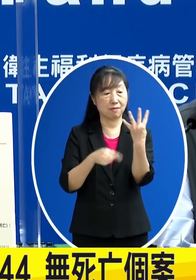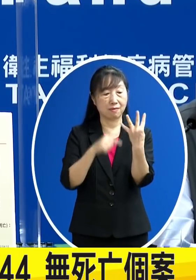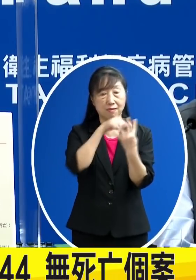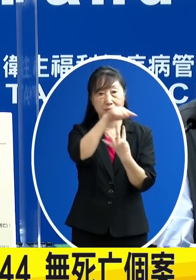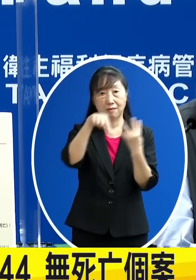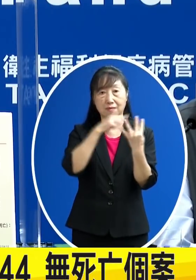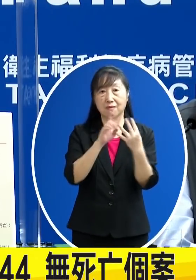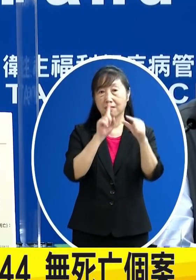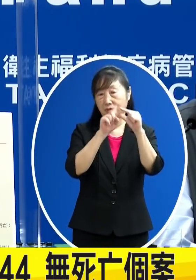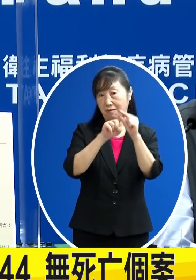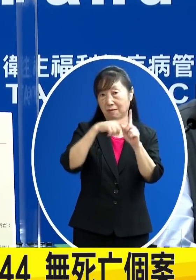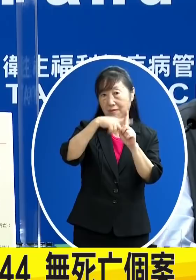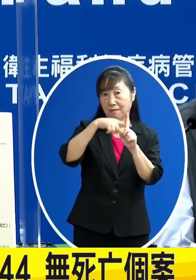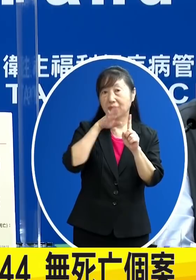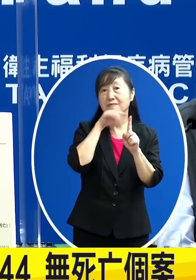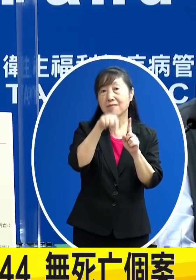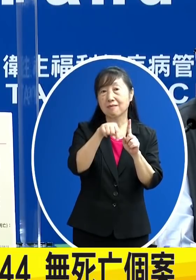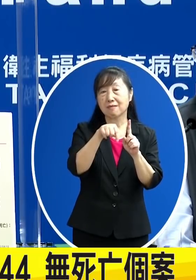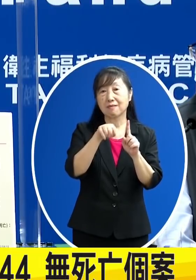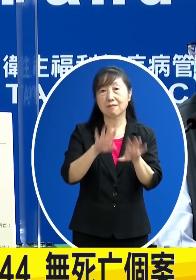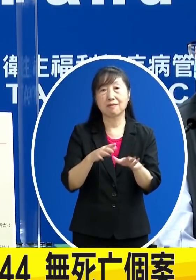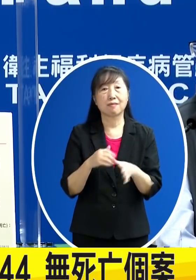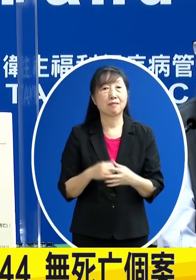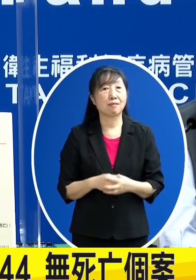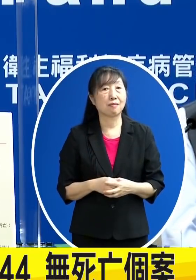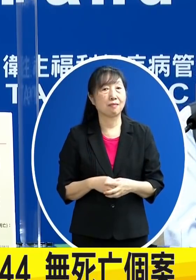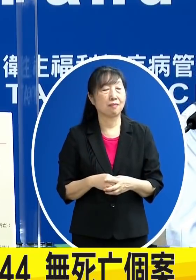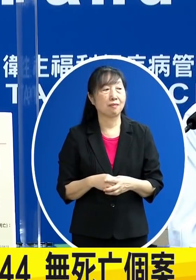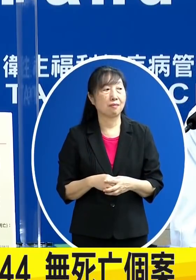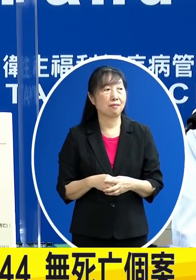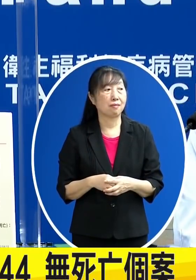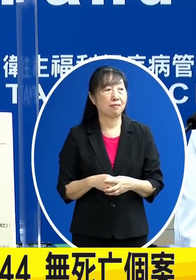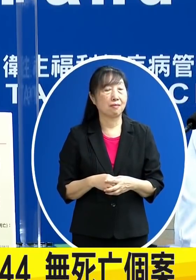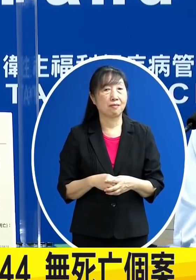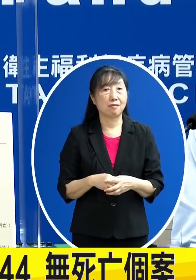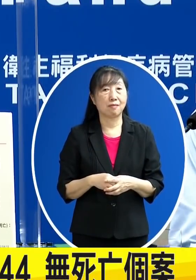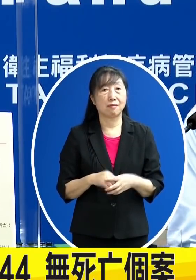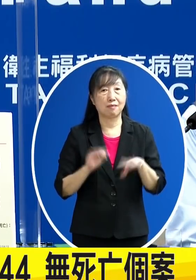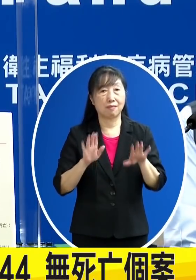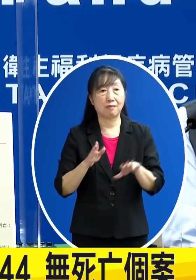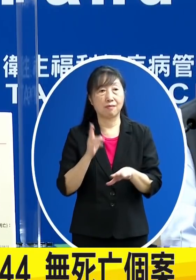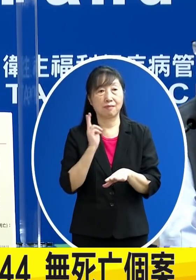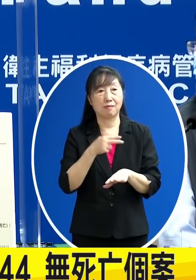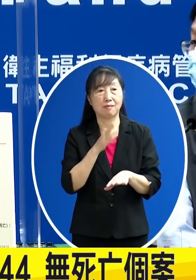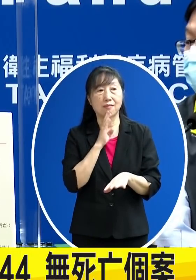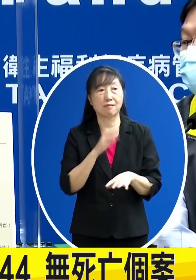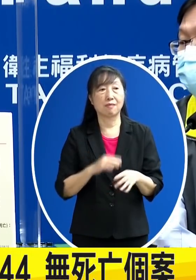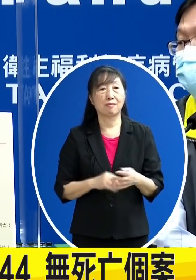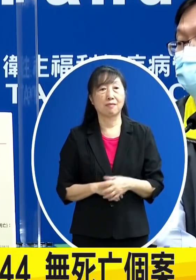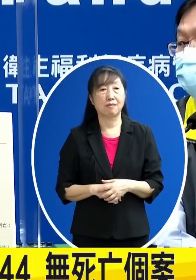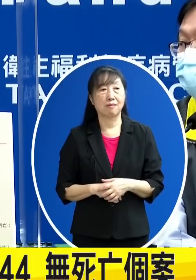四位中症的哈，我们等下请罗一清啊再说明一下。